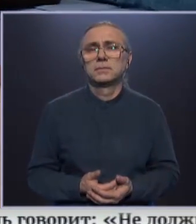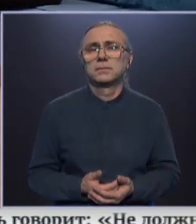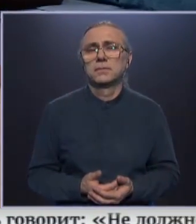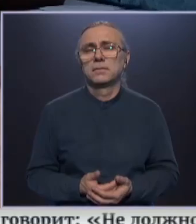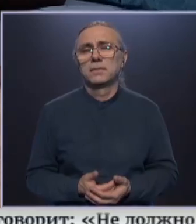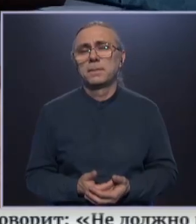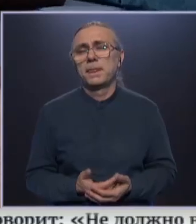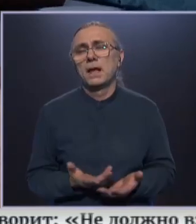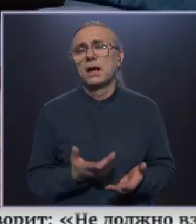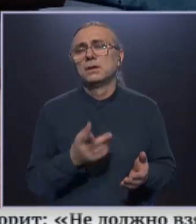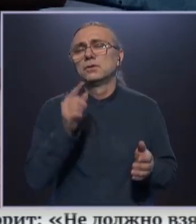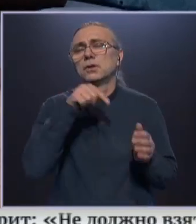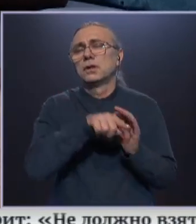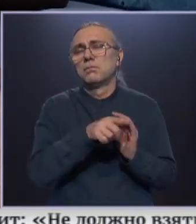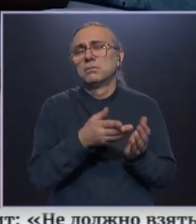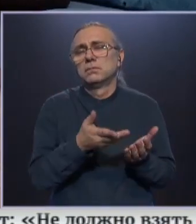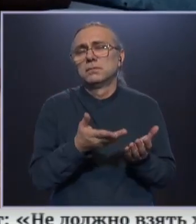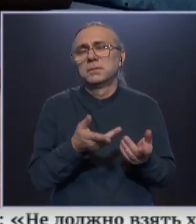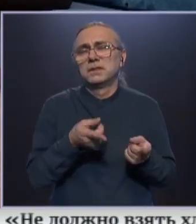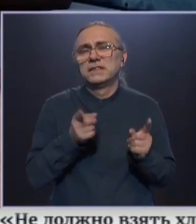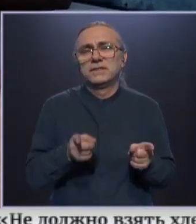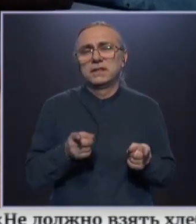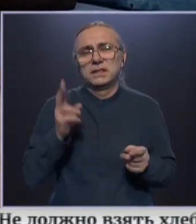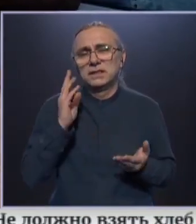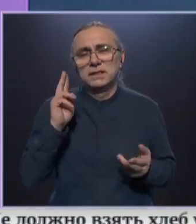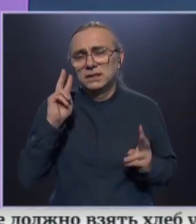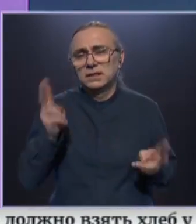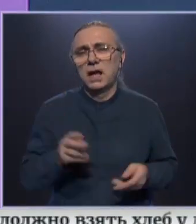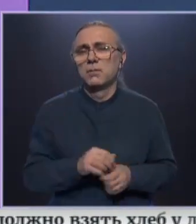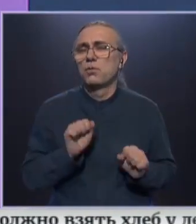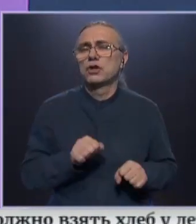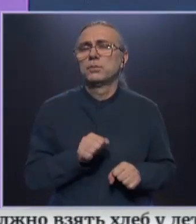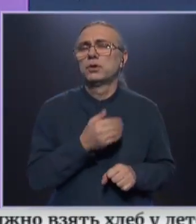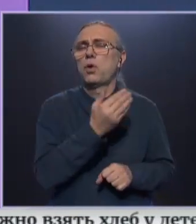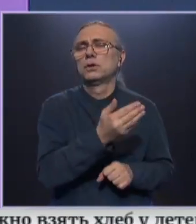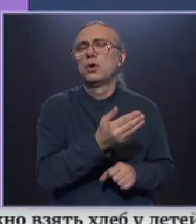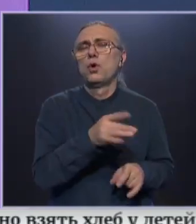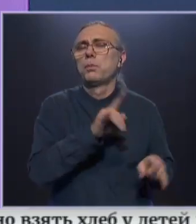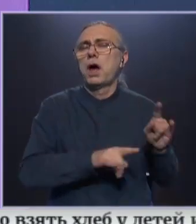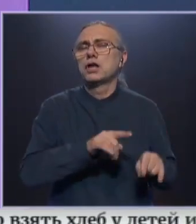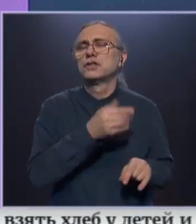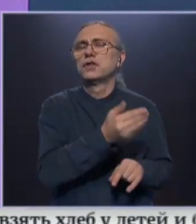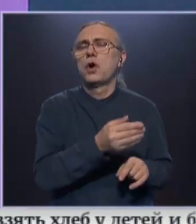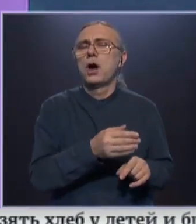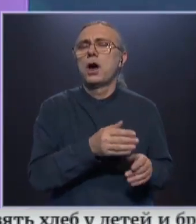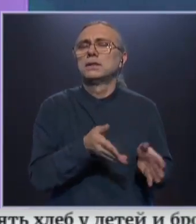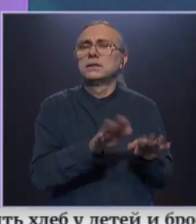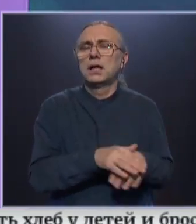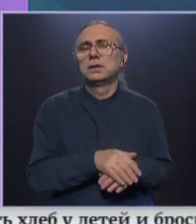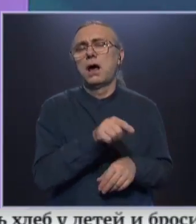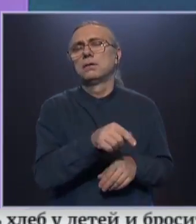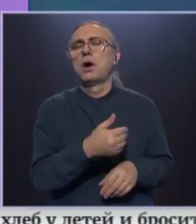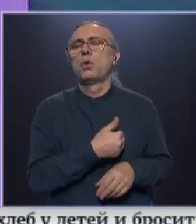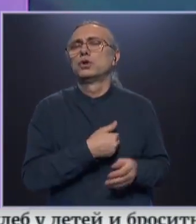Действительности мы не знаем. Вот поверьте. Может быть, он ее там упрашивает остаться, она хочет уйти, делает